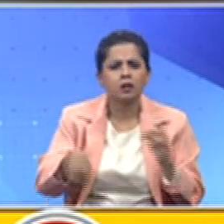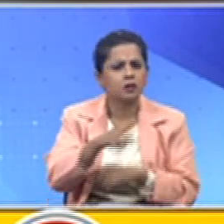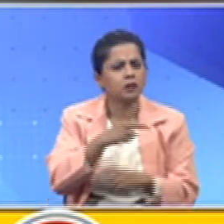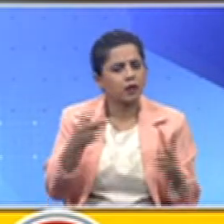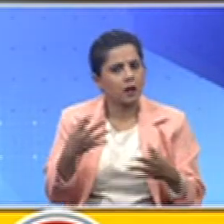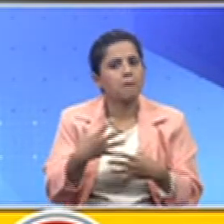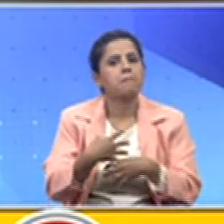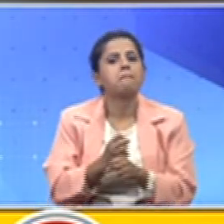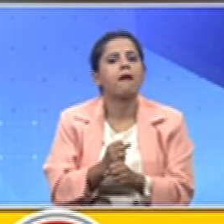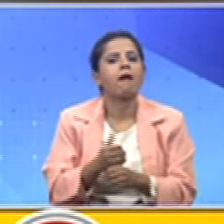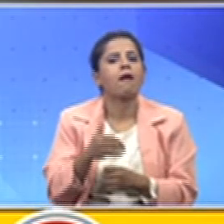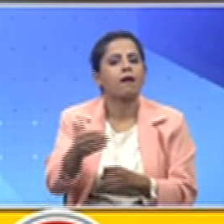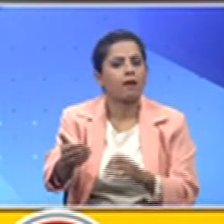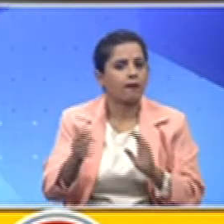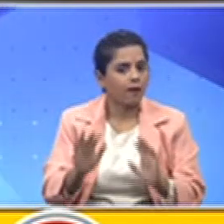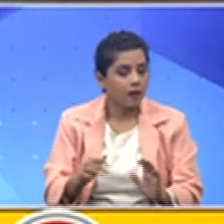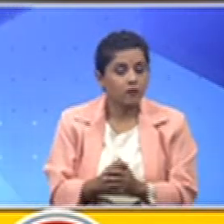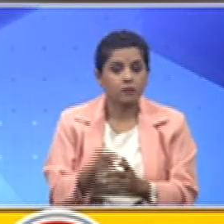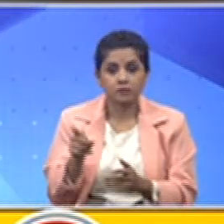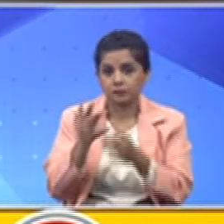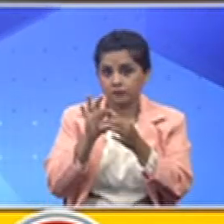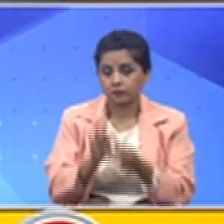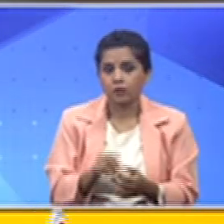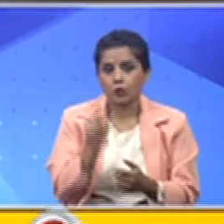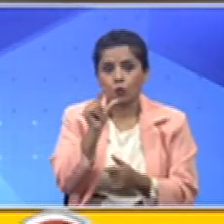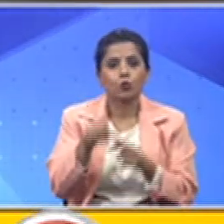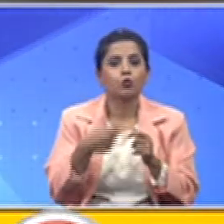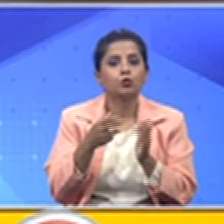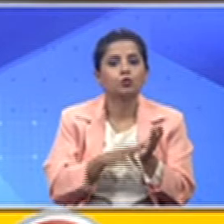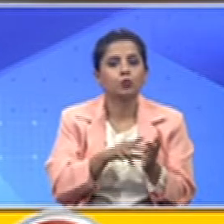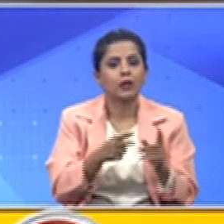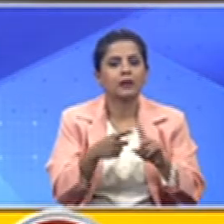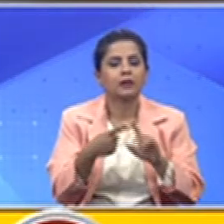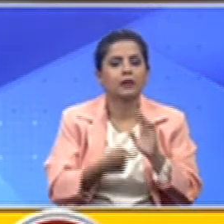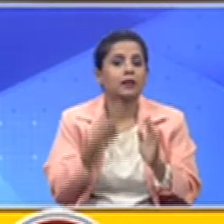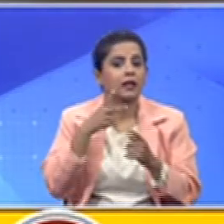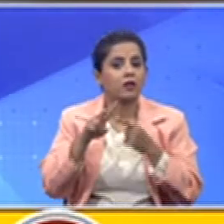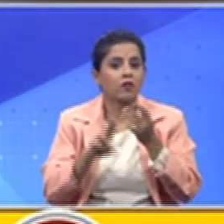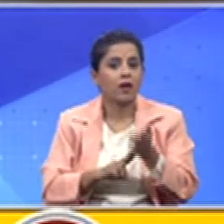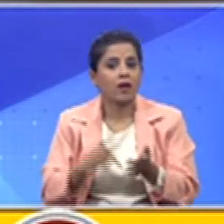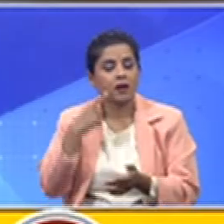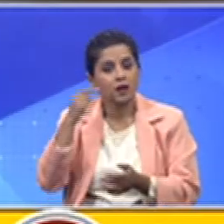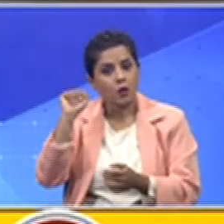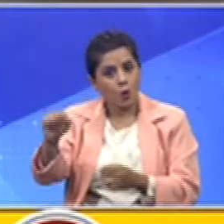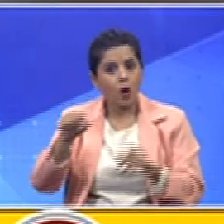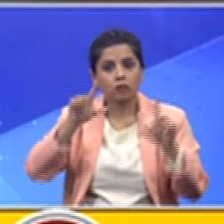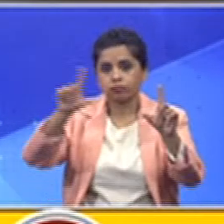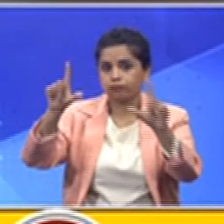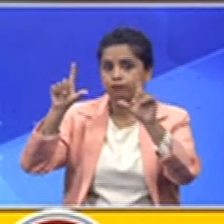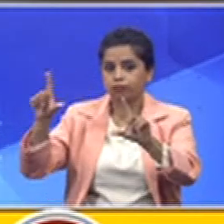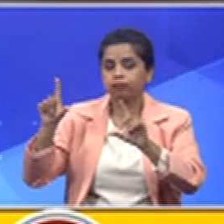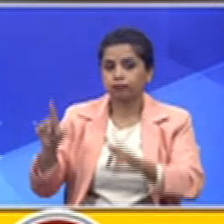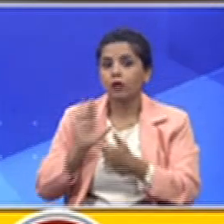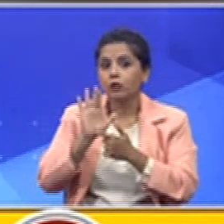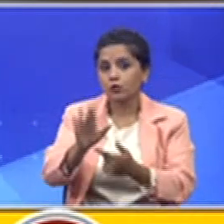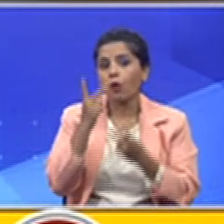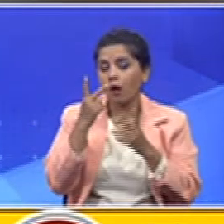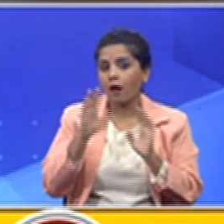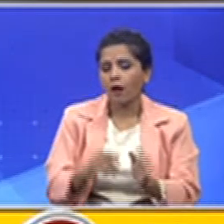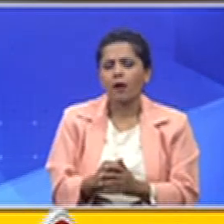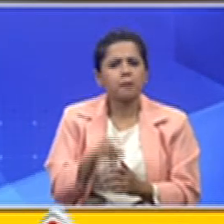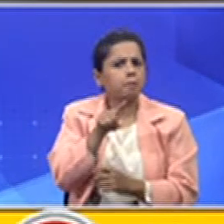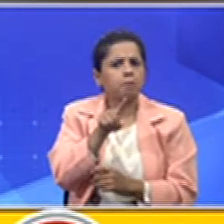बनेंगे। इन्हें उज्जैन के त्रिवेणी संग्रहालय में प्रदर्शित किया जाएगा।